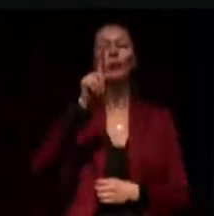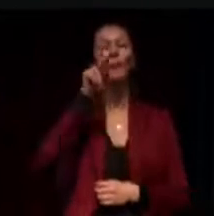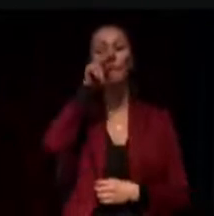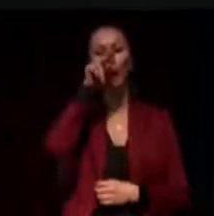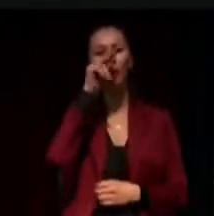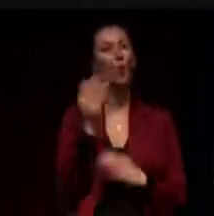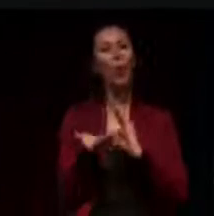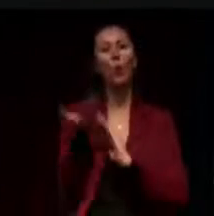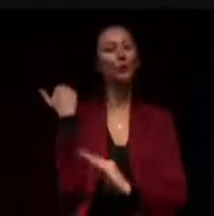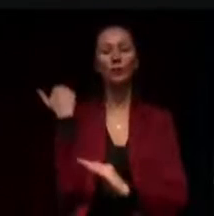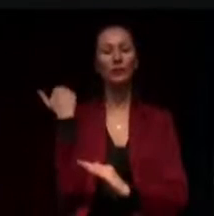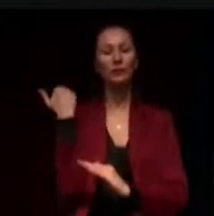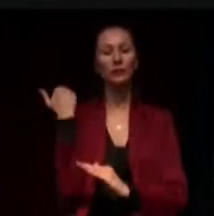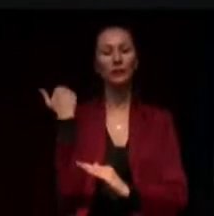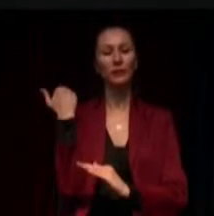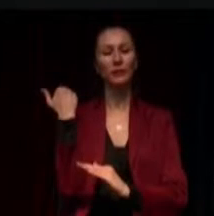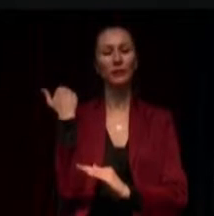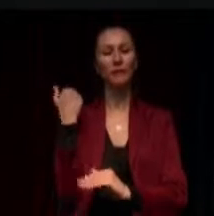Mart öncesindeki